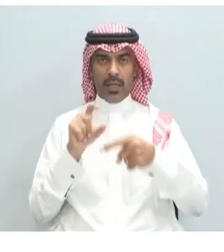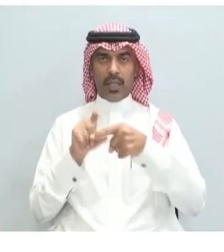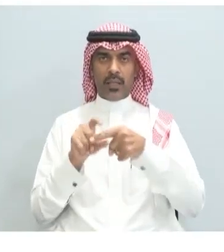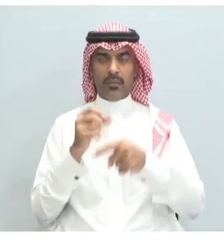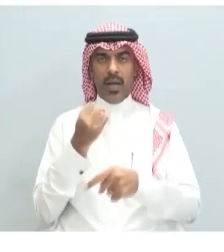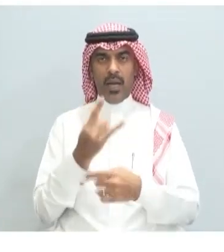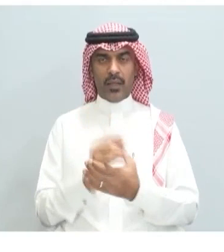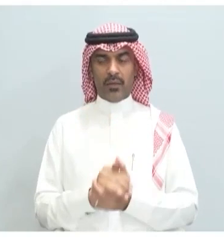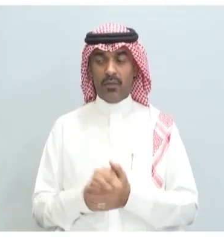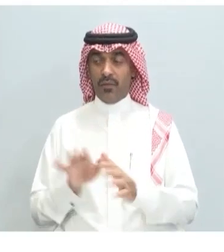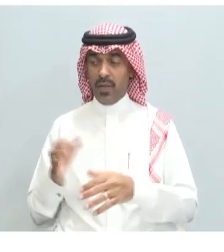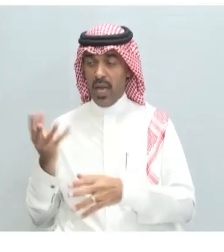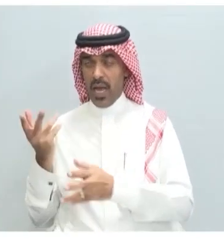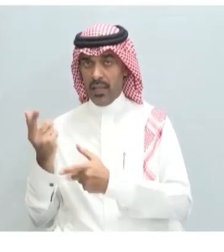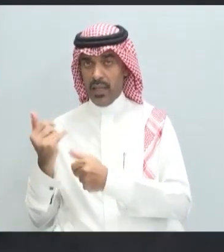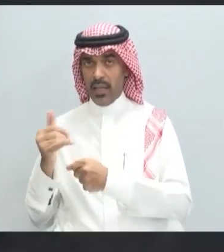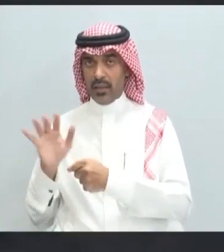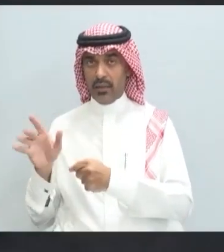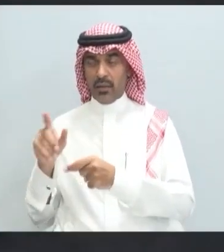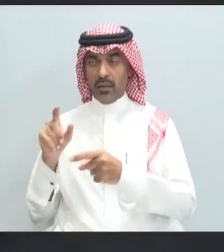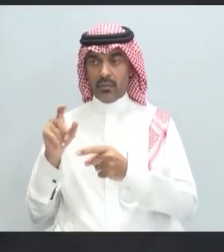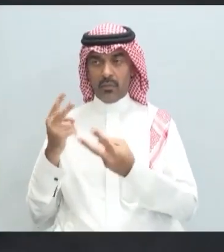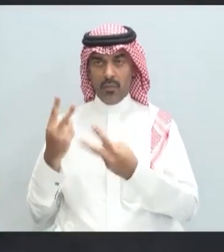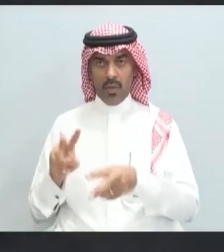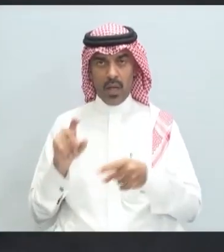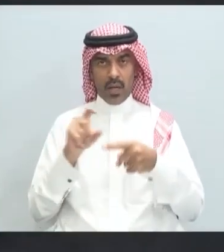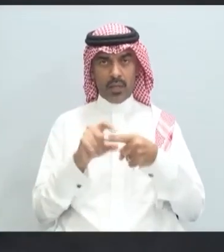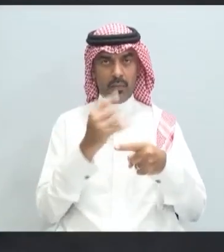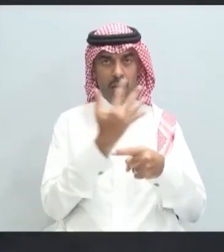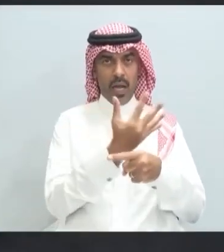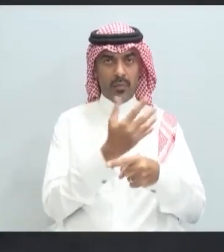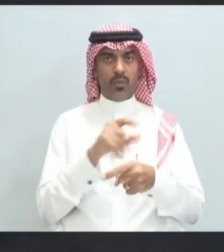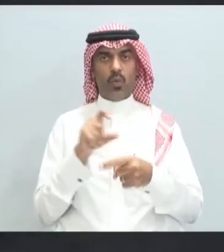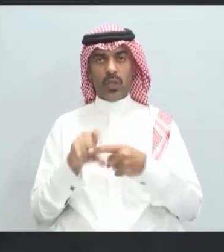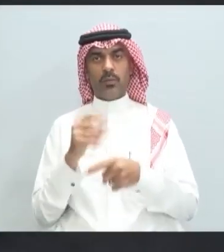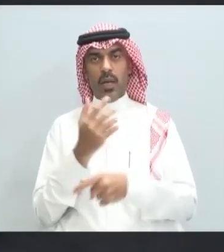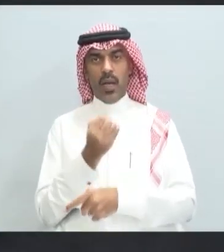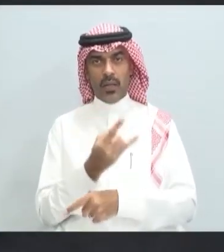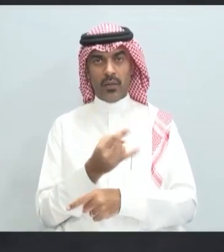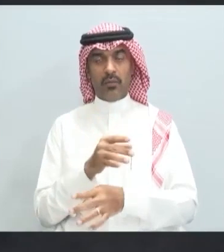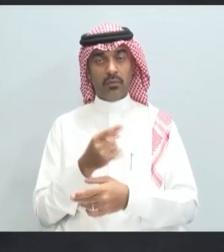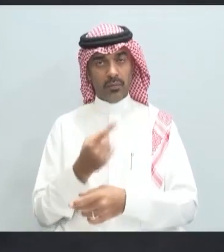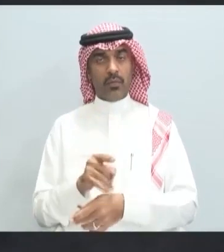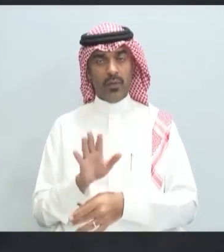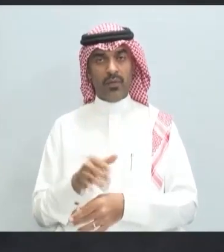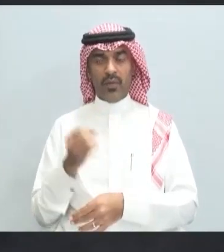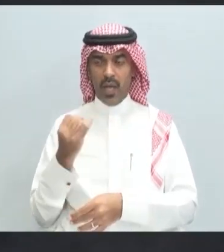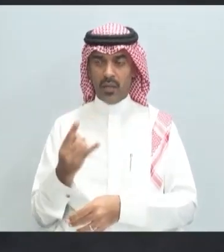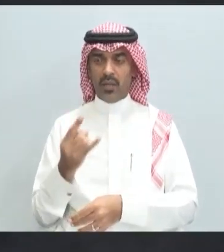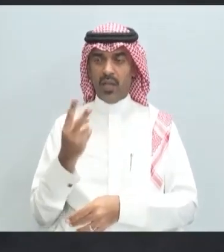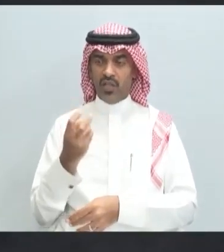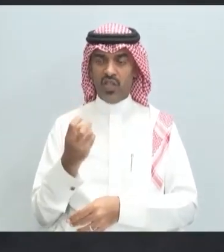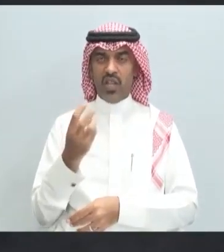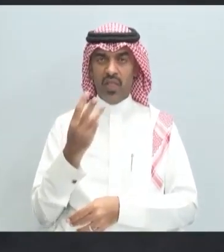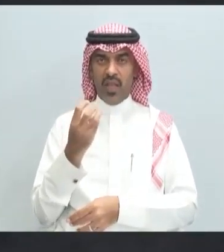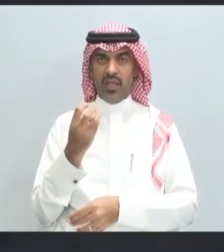عندي اعداد تقبل القسمه على خ وتقبل القسمه على 10 في نفس الوقت اي عندك الع والع وال